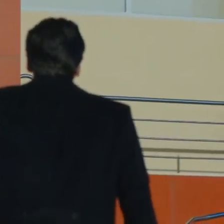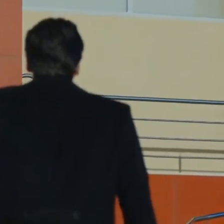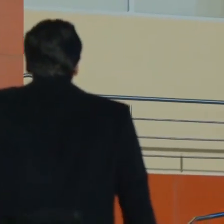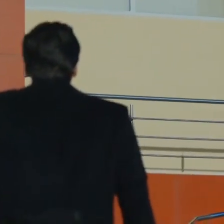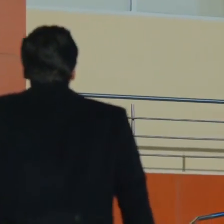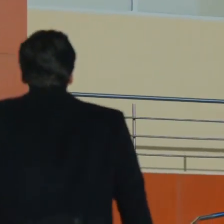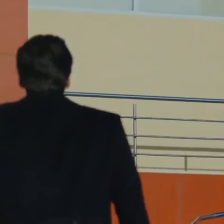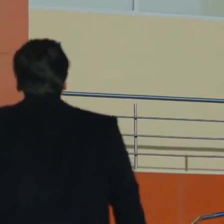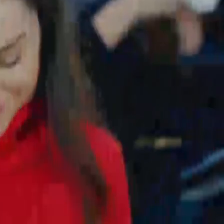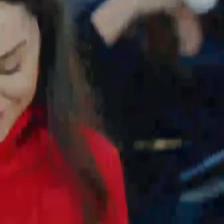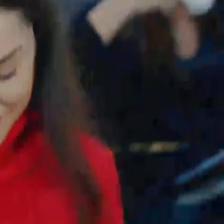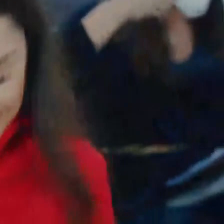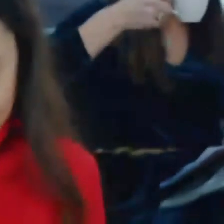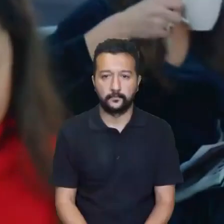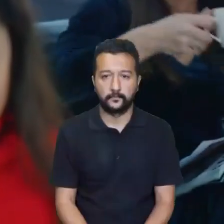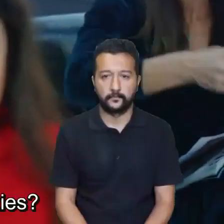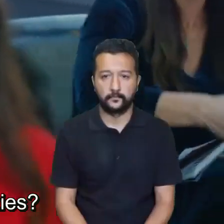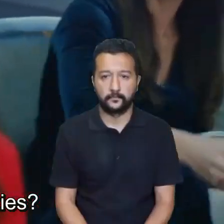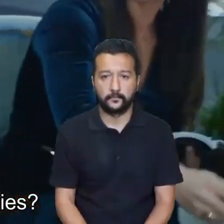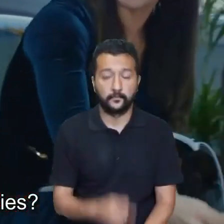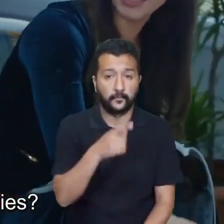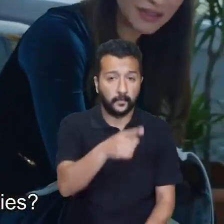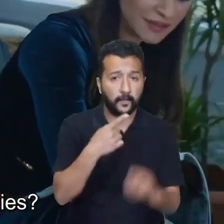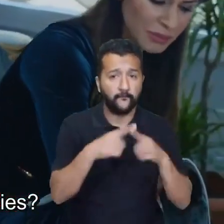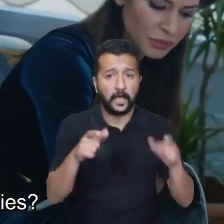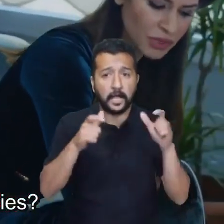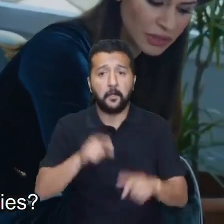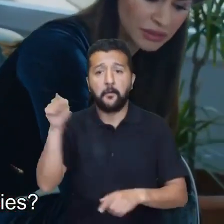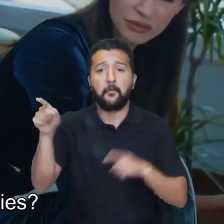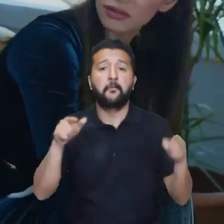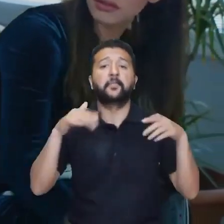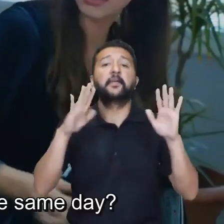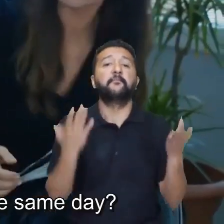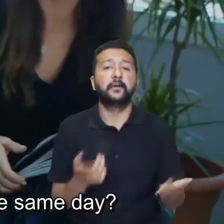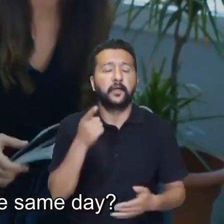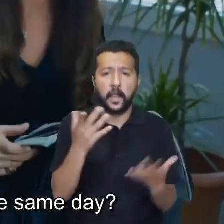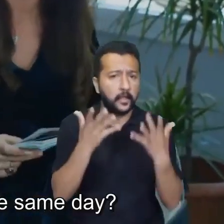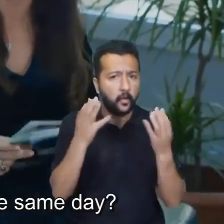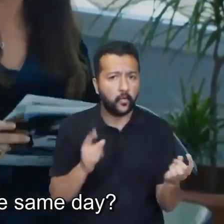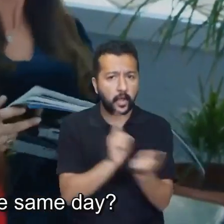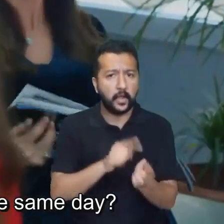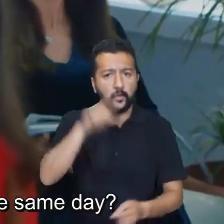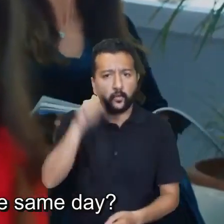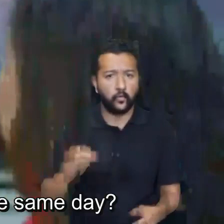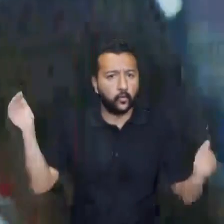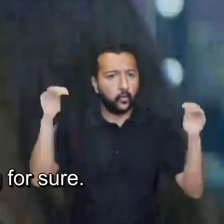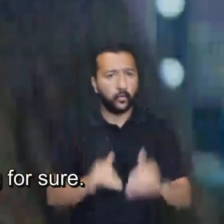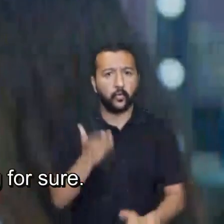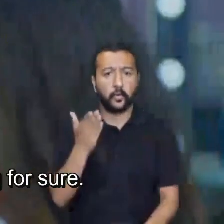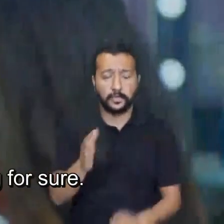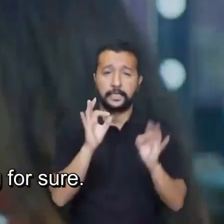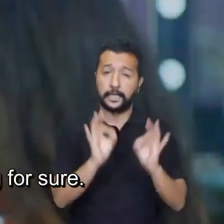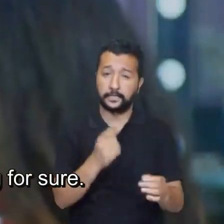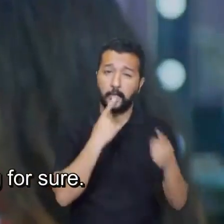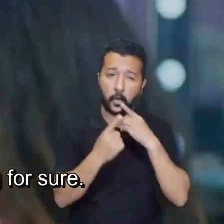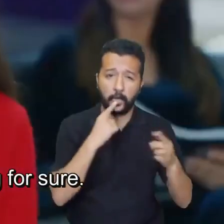kapıda Beykoz Belediyesi Nikah Salonu yazıyor. Farklı şehirlerde değil mi bunlar? Nasıl oluyor da aynı günde dönüyorlar?